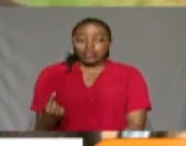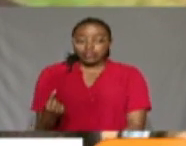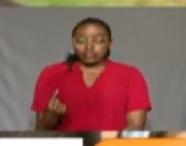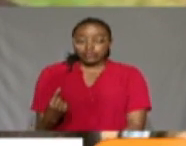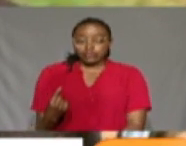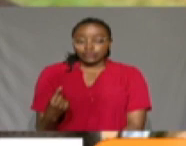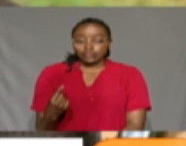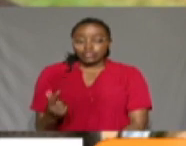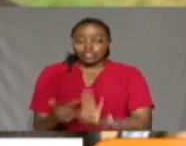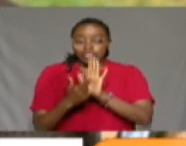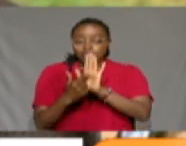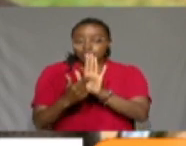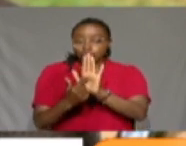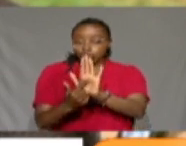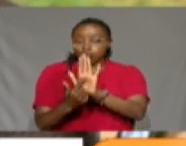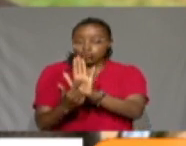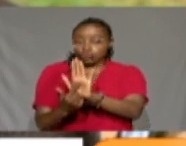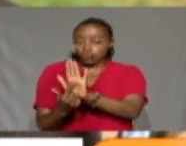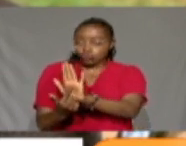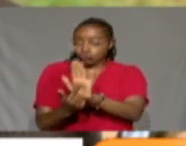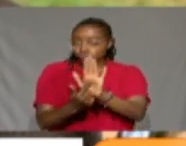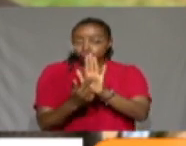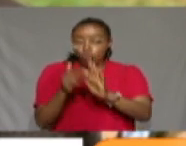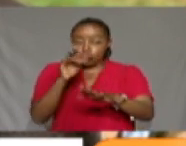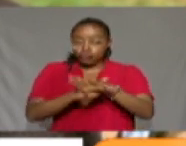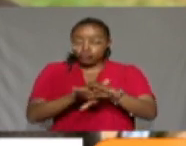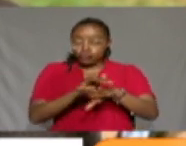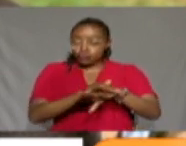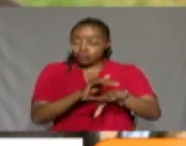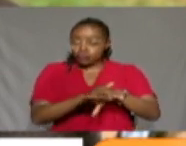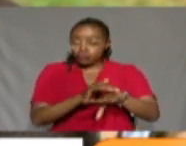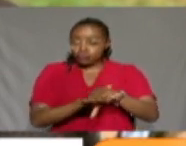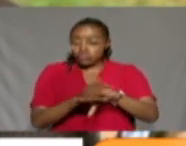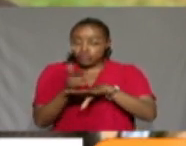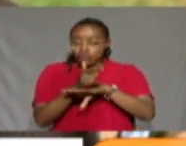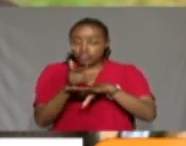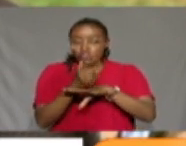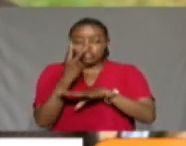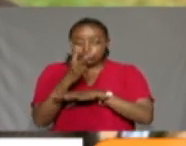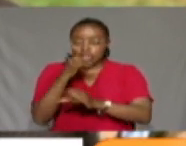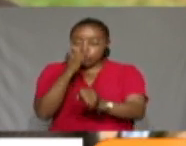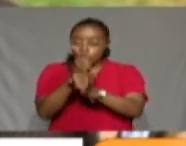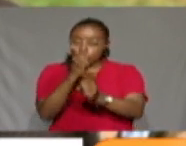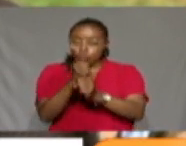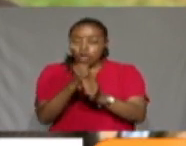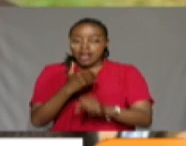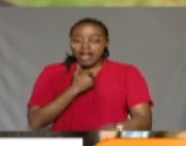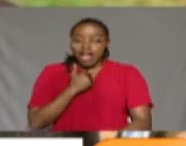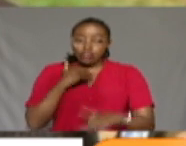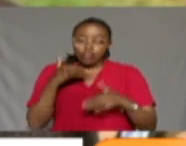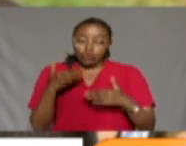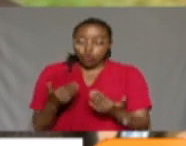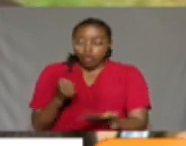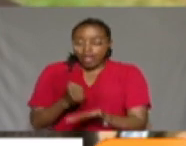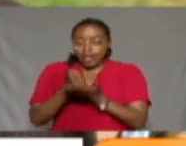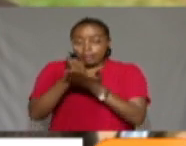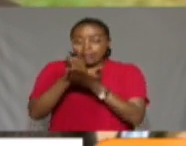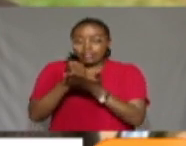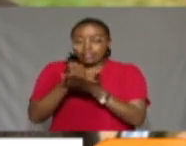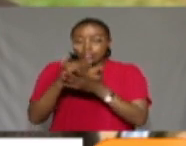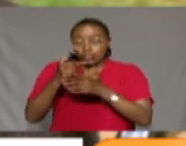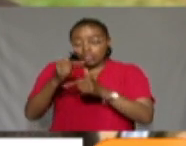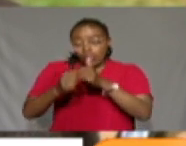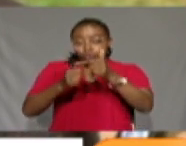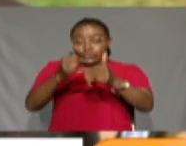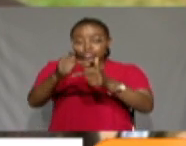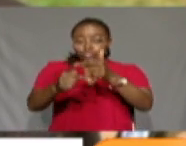na vile wanaonesha tu picha mzuri mzuri, ninaona wakipata capital ama wakipata msaada wapate wa songe